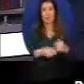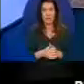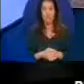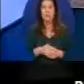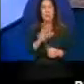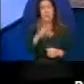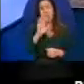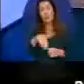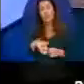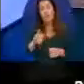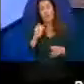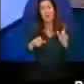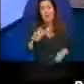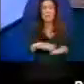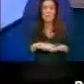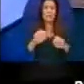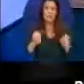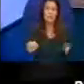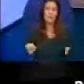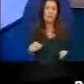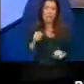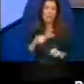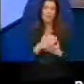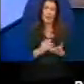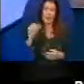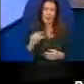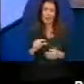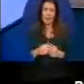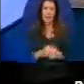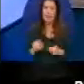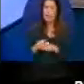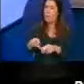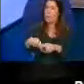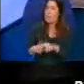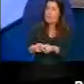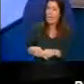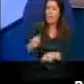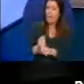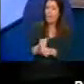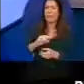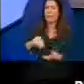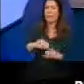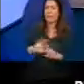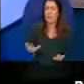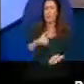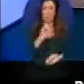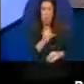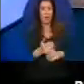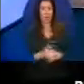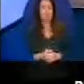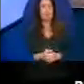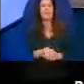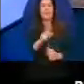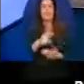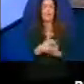מקצועות חופשיים או מקצועות אחרים. האינסטלטור שלא לקח קבלה וכאלה. נכון, נכון. וזה באמת, פחות או יותר, זאת החלוקה כפי שאנחנו מכירים